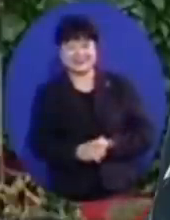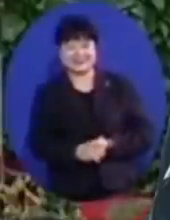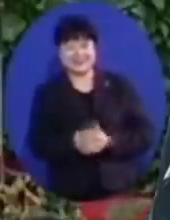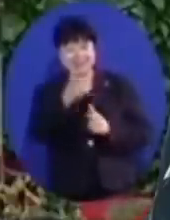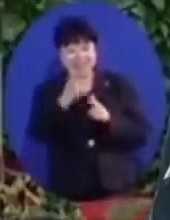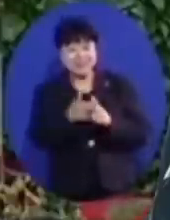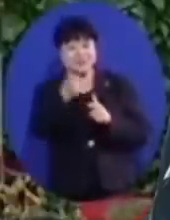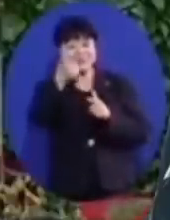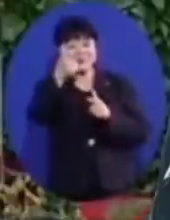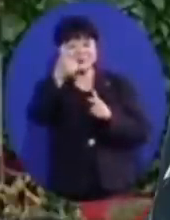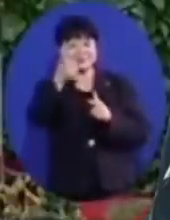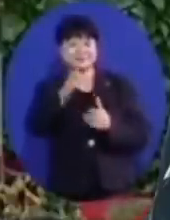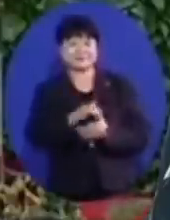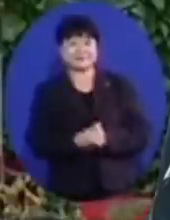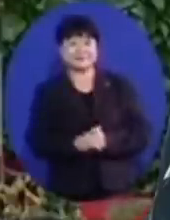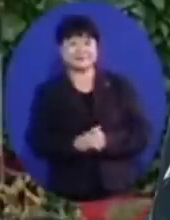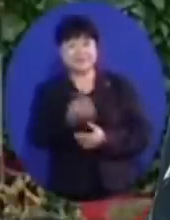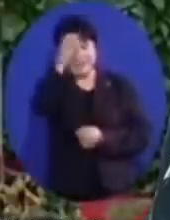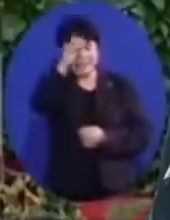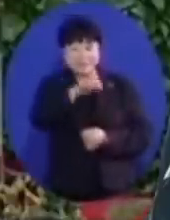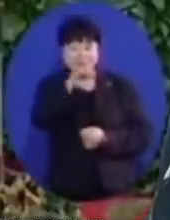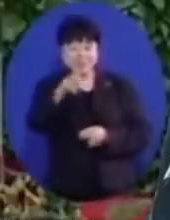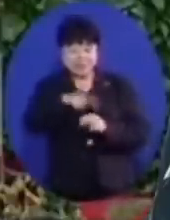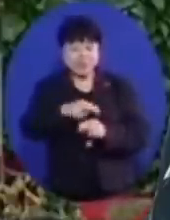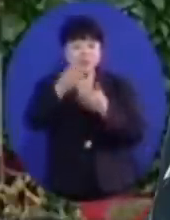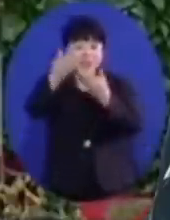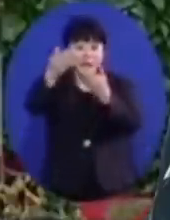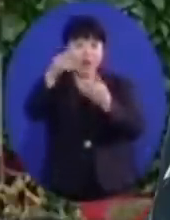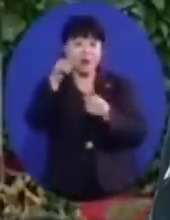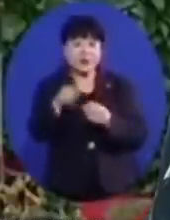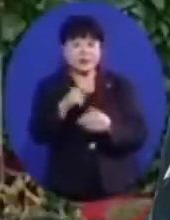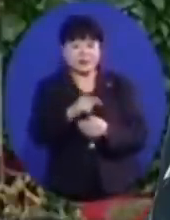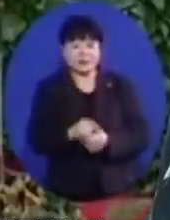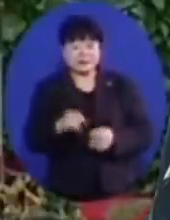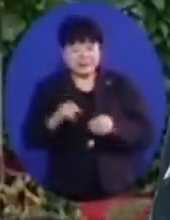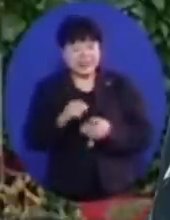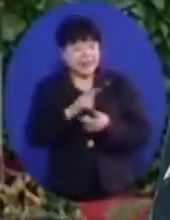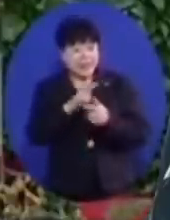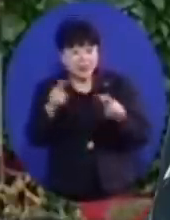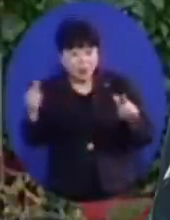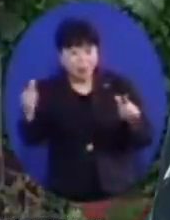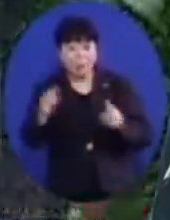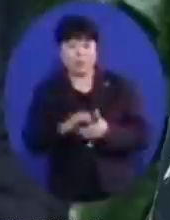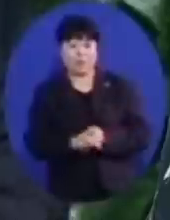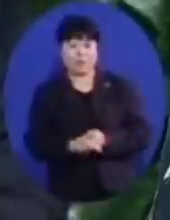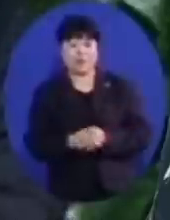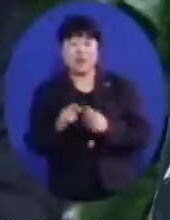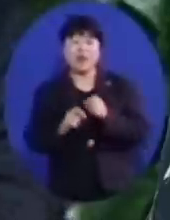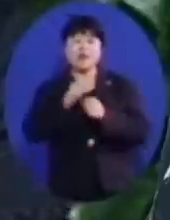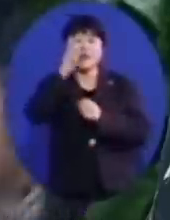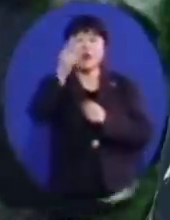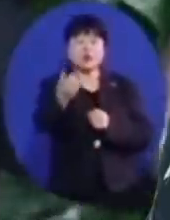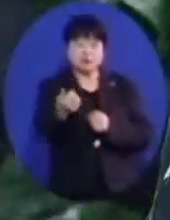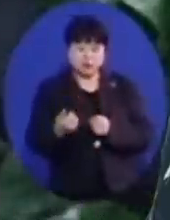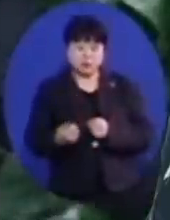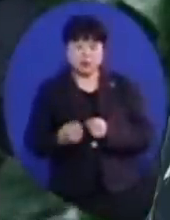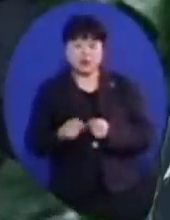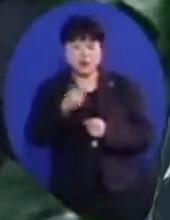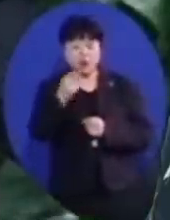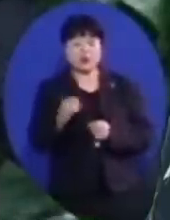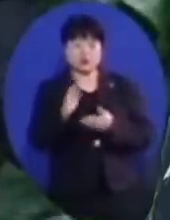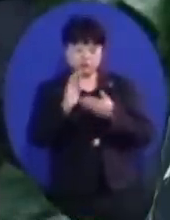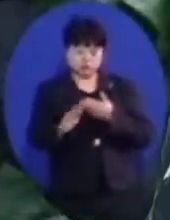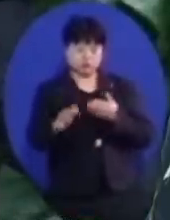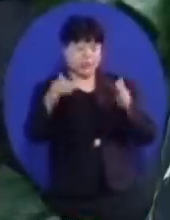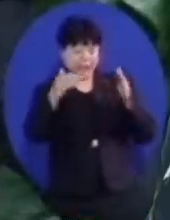예수님이 십자가의 제물이 된 것은 한시적인 제물이 아닙니다 영원전에서부터 영원